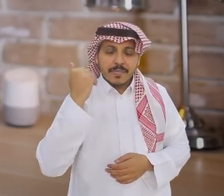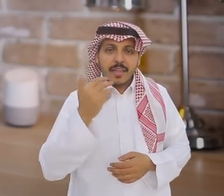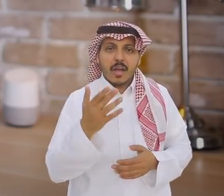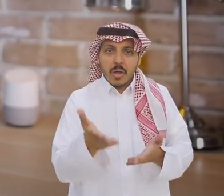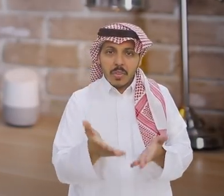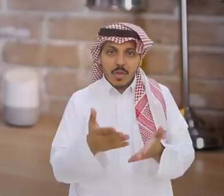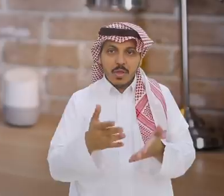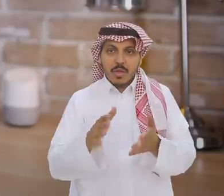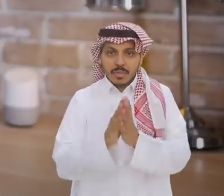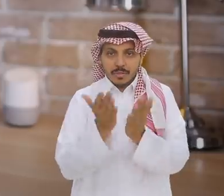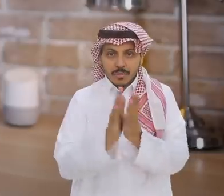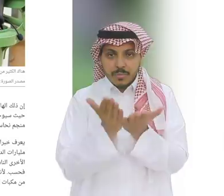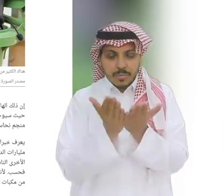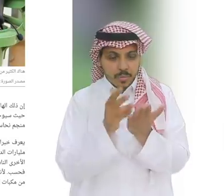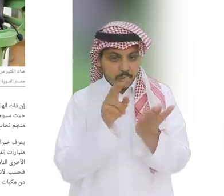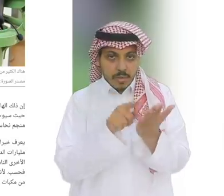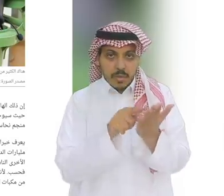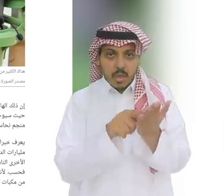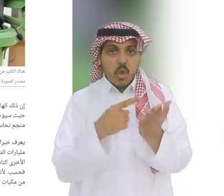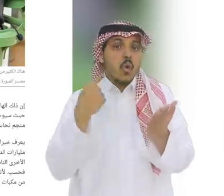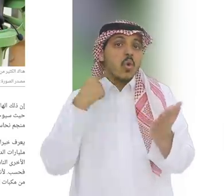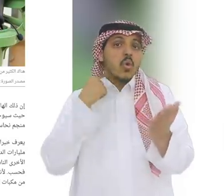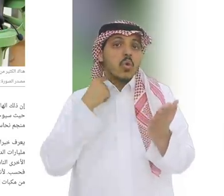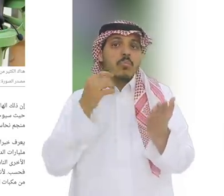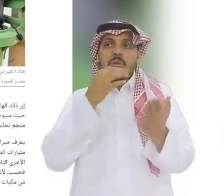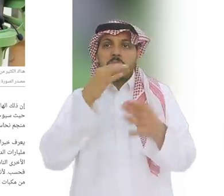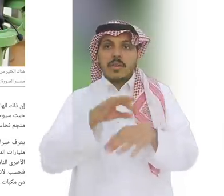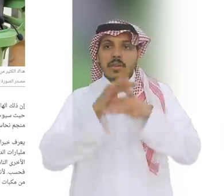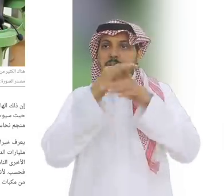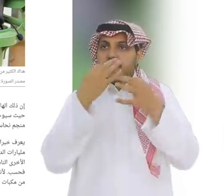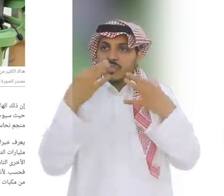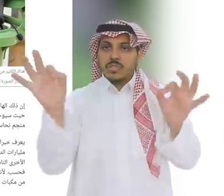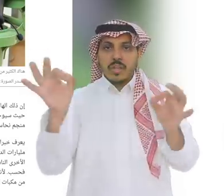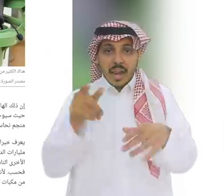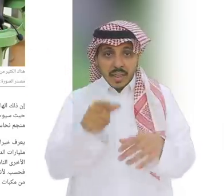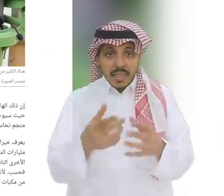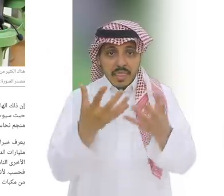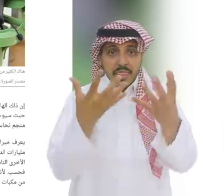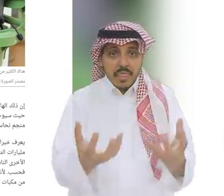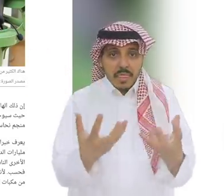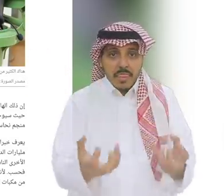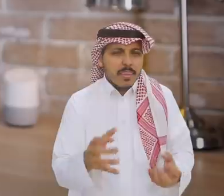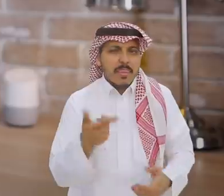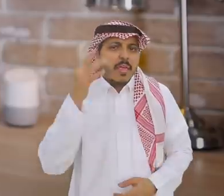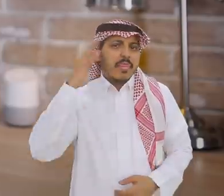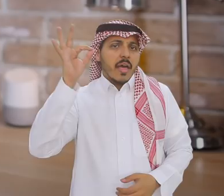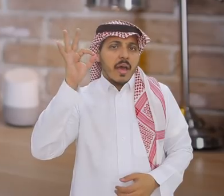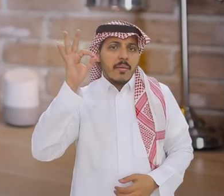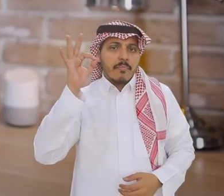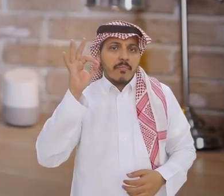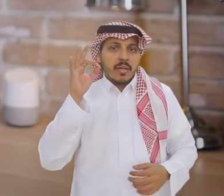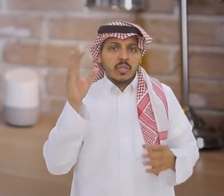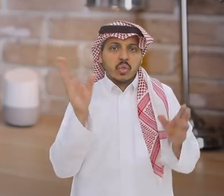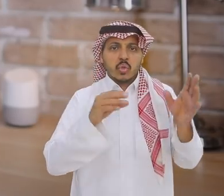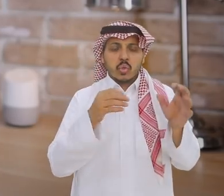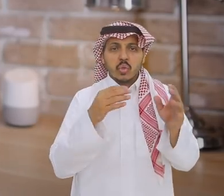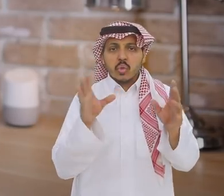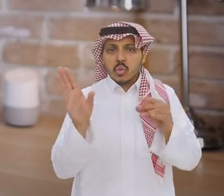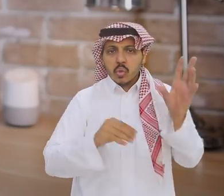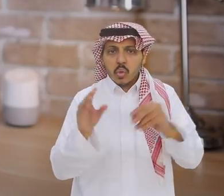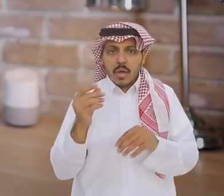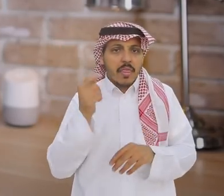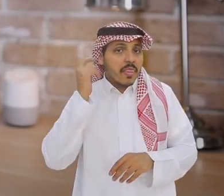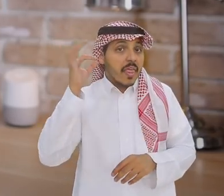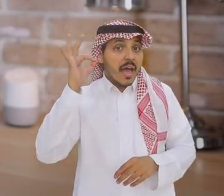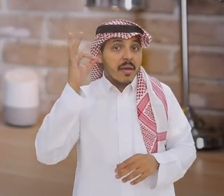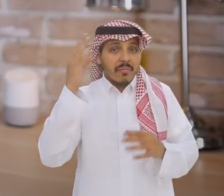العلوم للعموم Popular Science إنه الذهب مناجمه قاعدة تقل حول العالم، والمواد الأساسية اللي تستخدم في